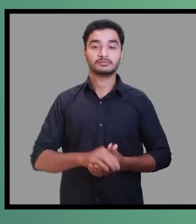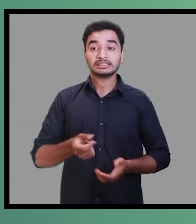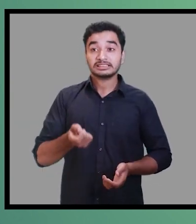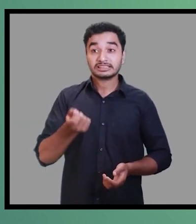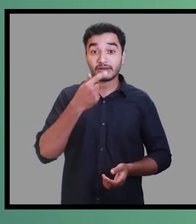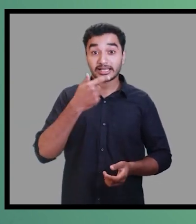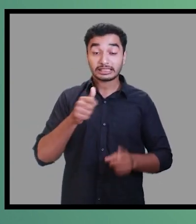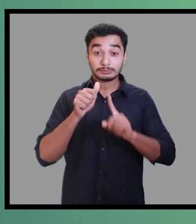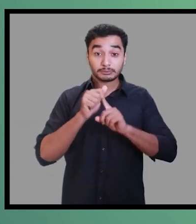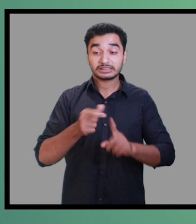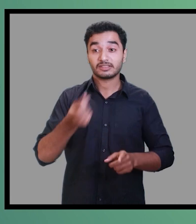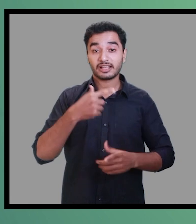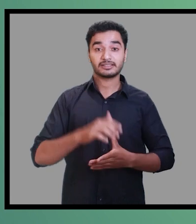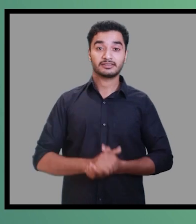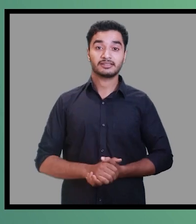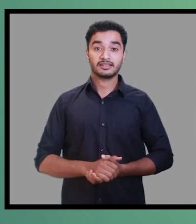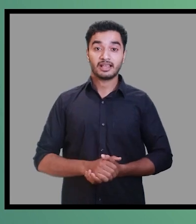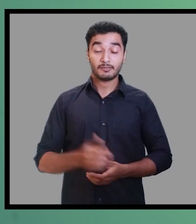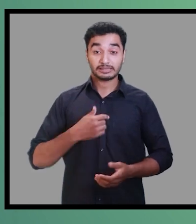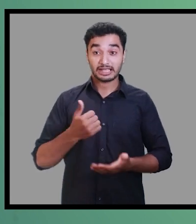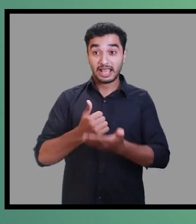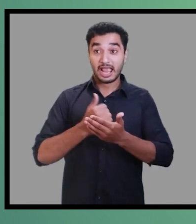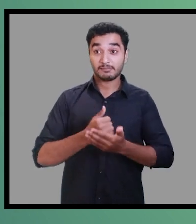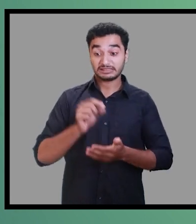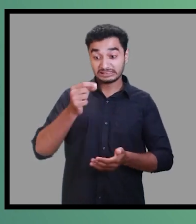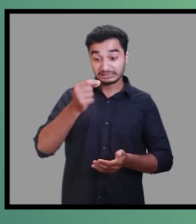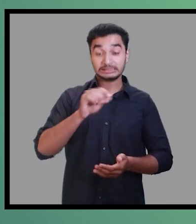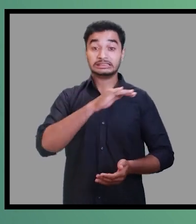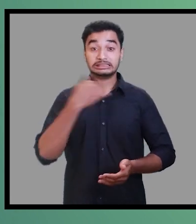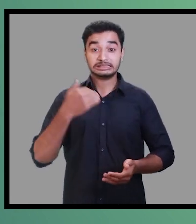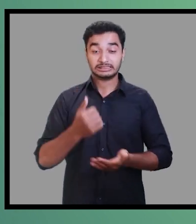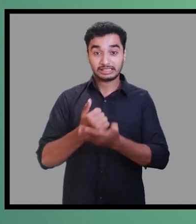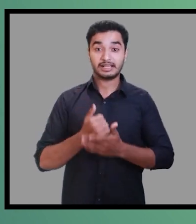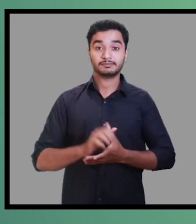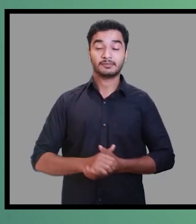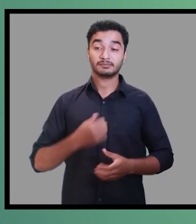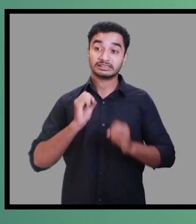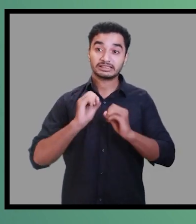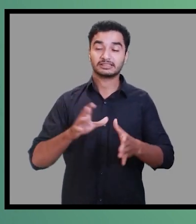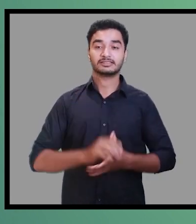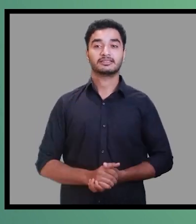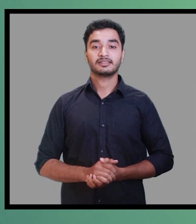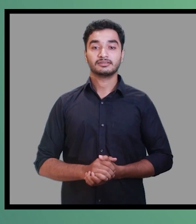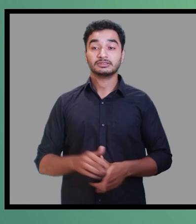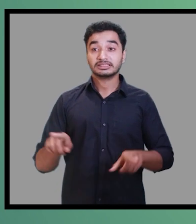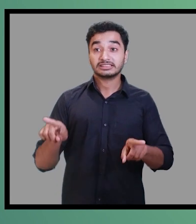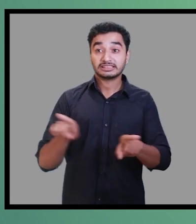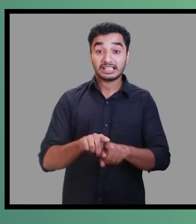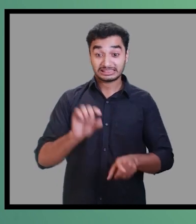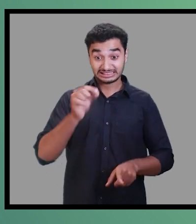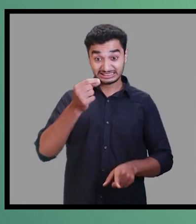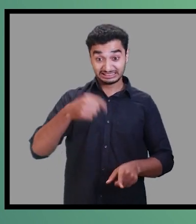میں خاص طور پہ یہ ہمارے پروٹون پمپ انہیبٹرز اور کچھ ایسی دوائیاں ہیں وہ ہم دیتے ہیں، اور ساتھ ہی اب اگر ایچ